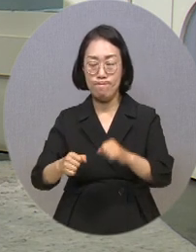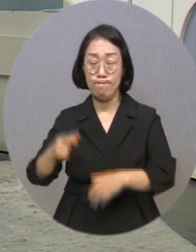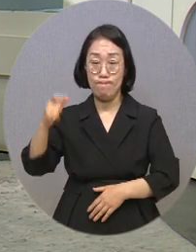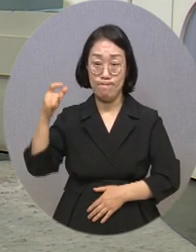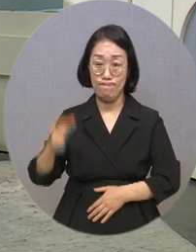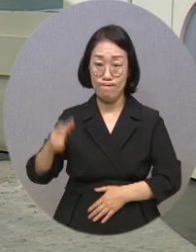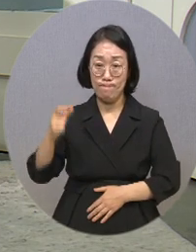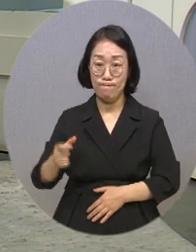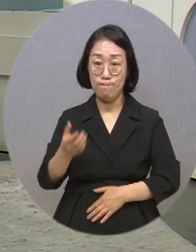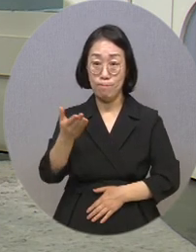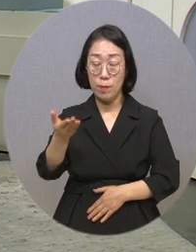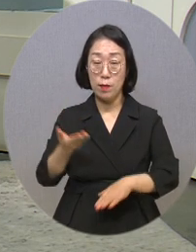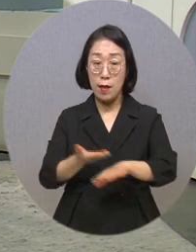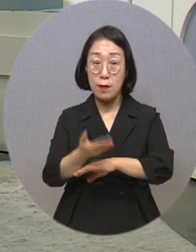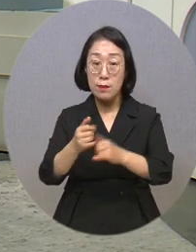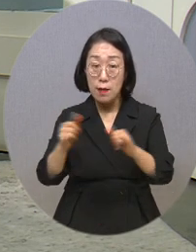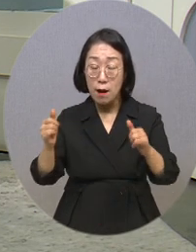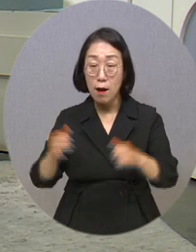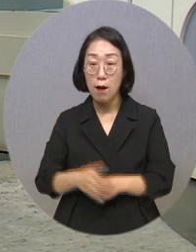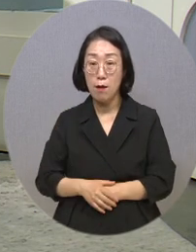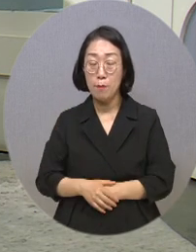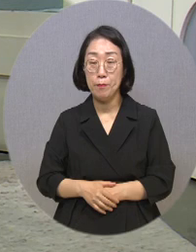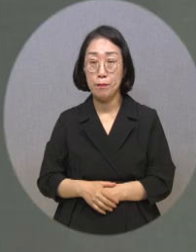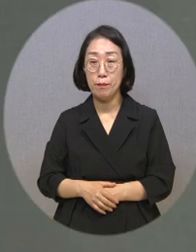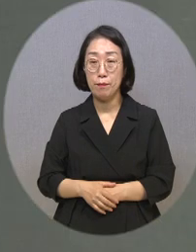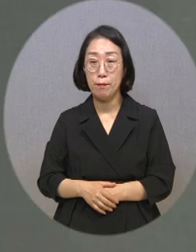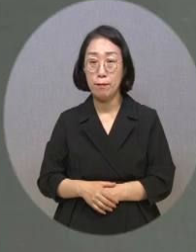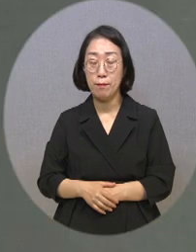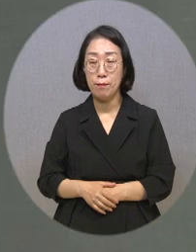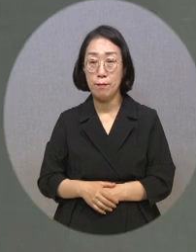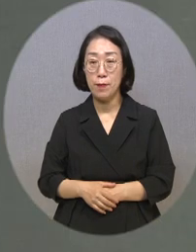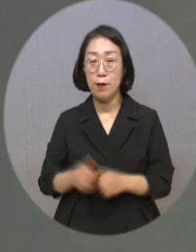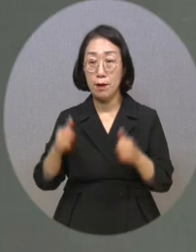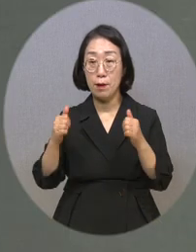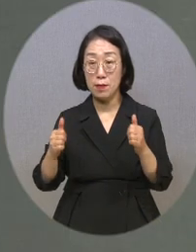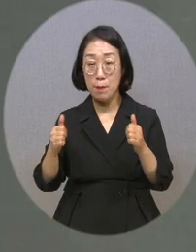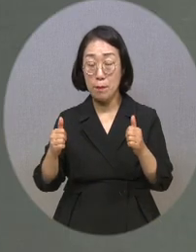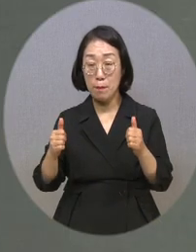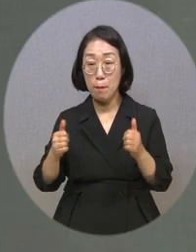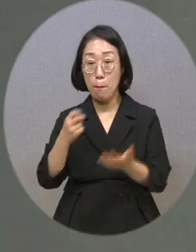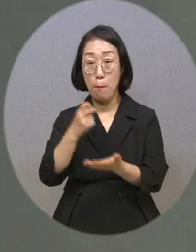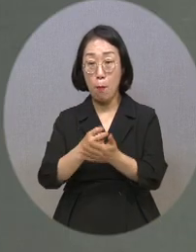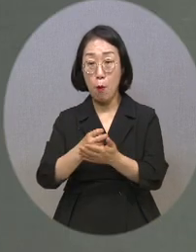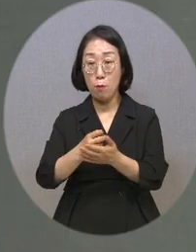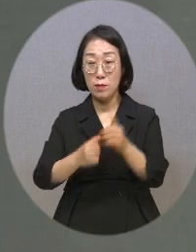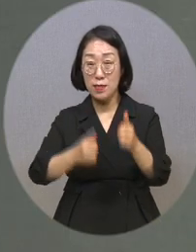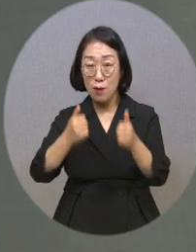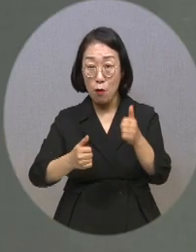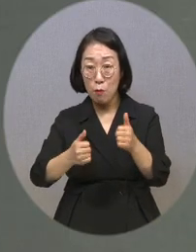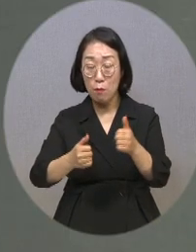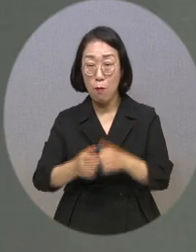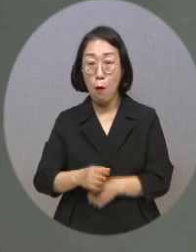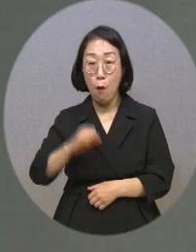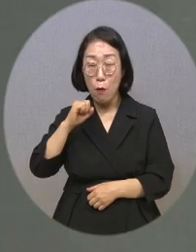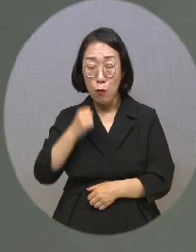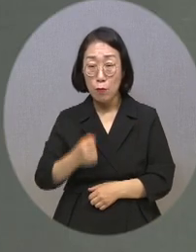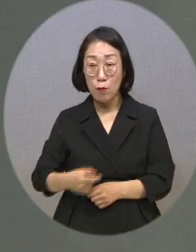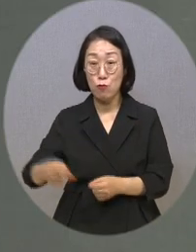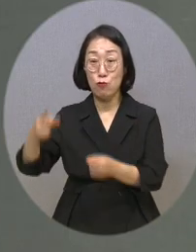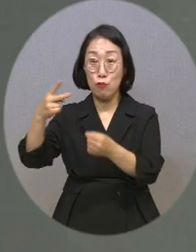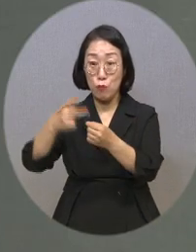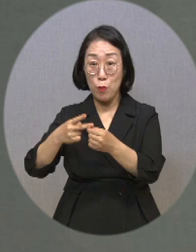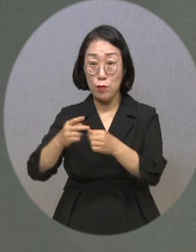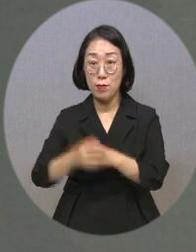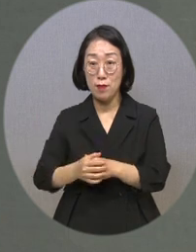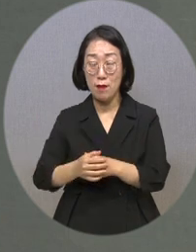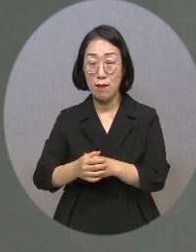같아요. 남들은 사법고시 하나만도 힘이 들었는데 행정고시까지